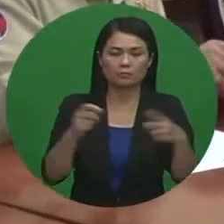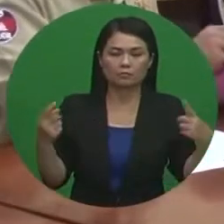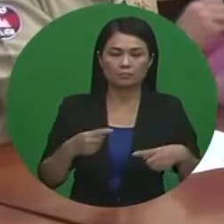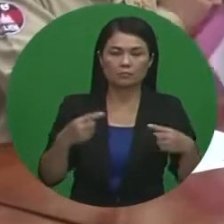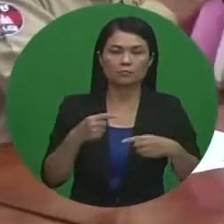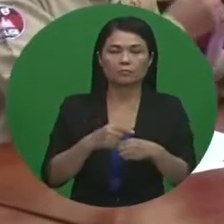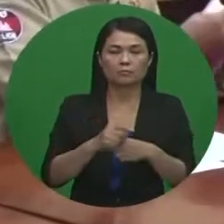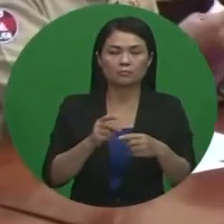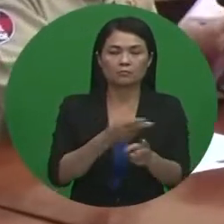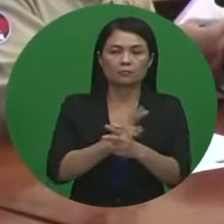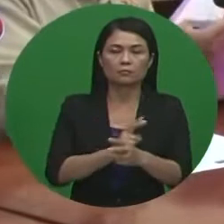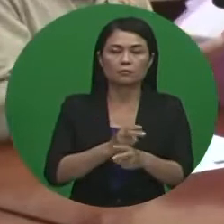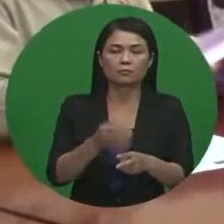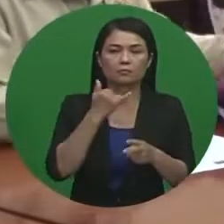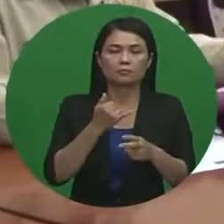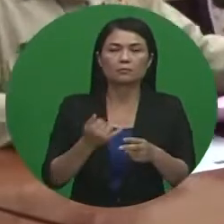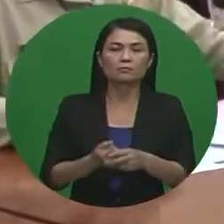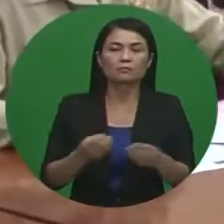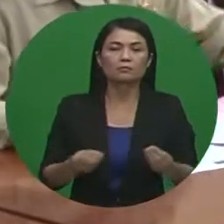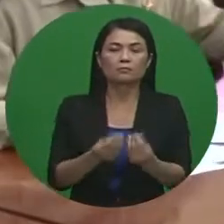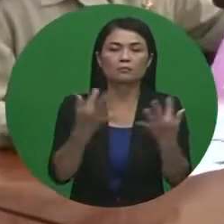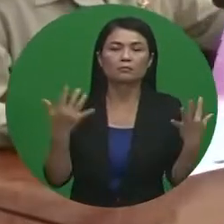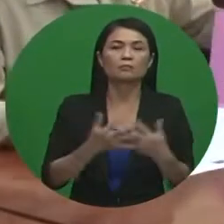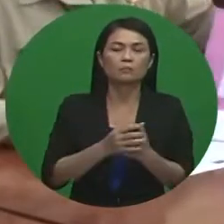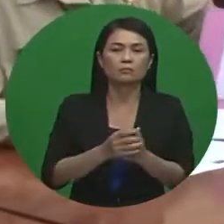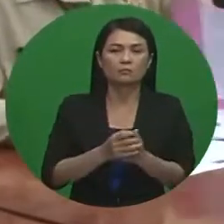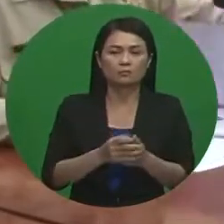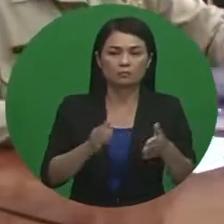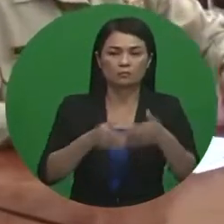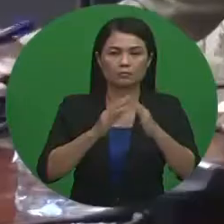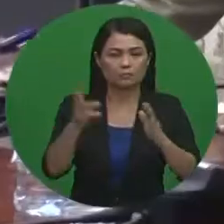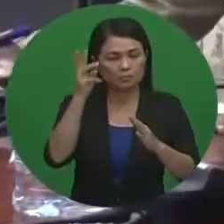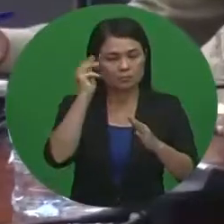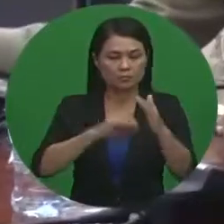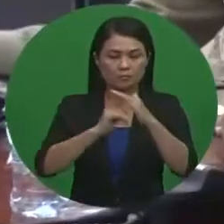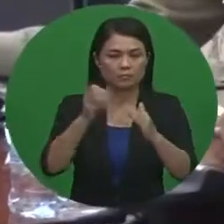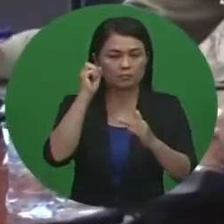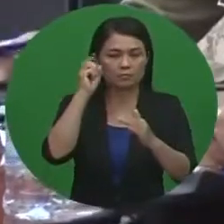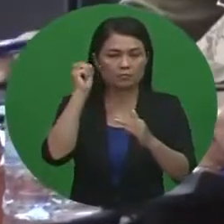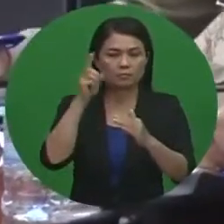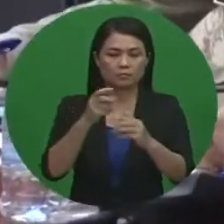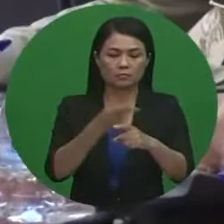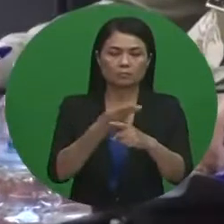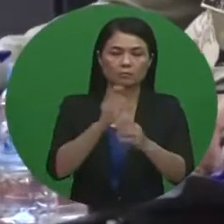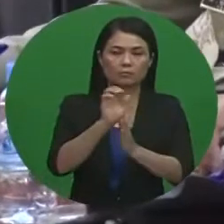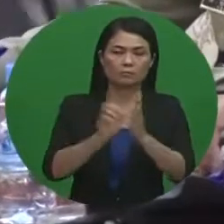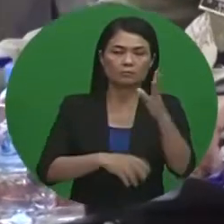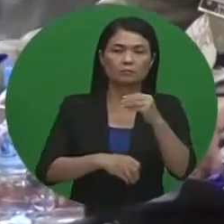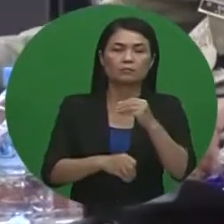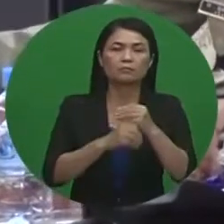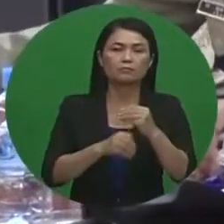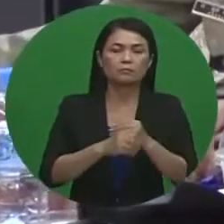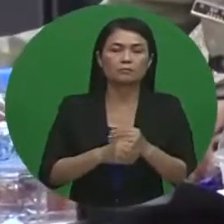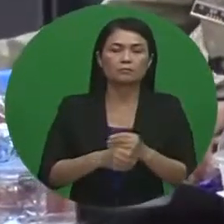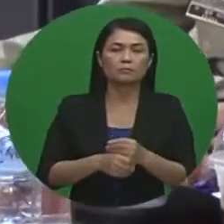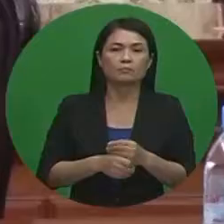ឆាំងនឹងផលិតផលខ្លាញ់ខ្លាយឲ្យបានផុសផុសដើម្បីបង្កើនសមត្ថភាពនិងការយល់ដឹងសម្រាប់ការអនុវត្តច្បាប់បន្ថែមទៀត